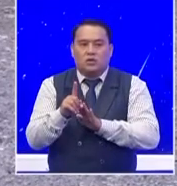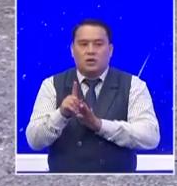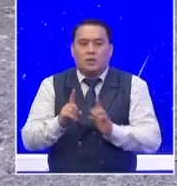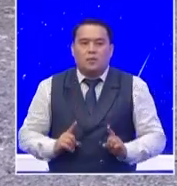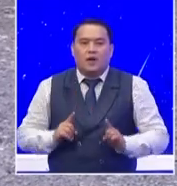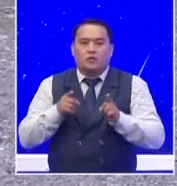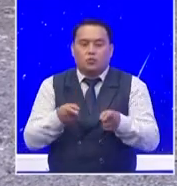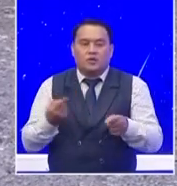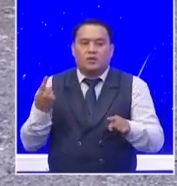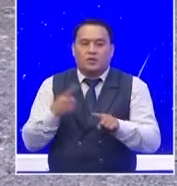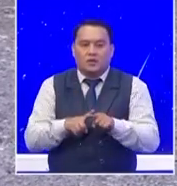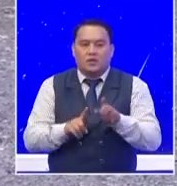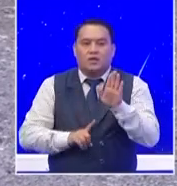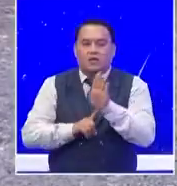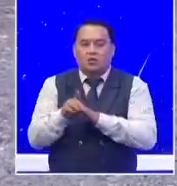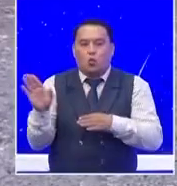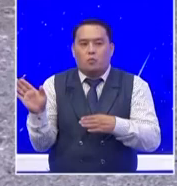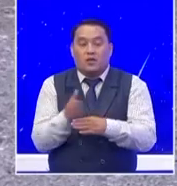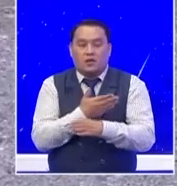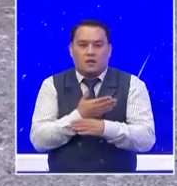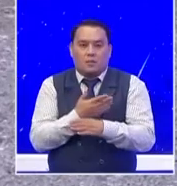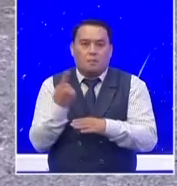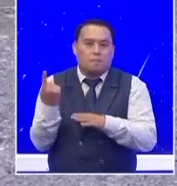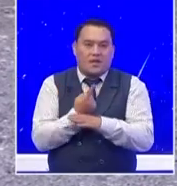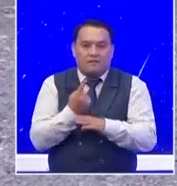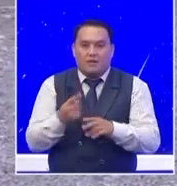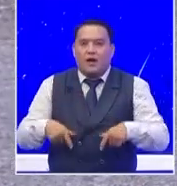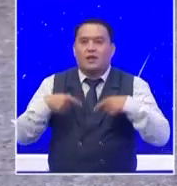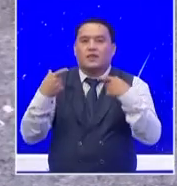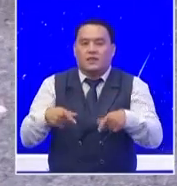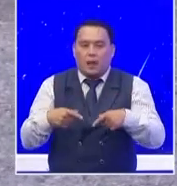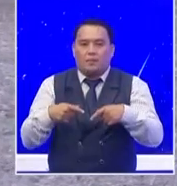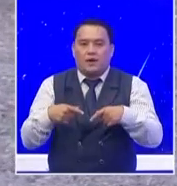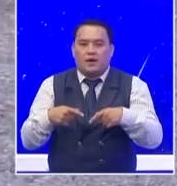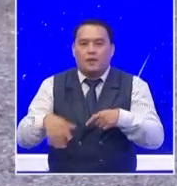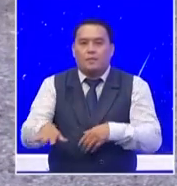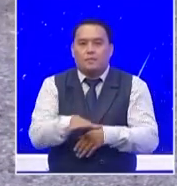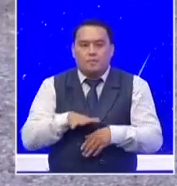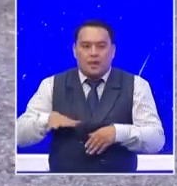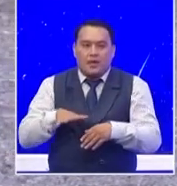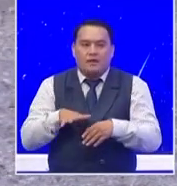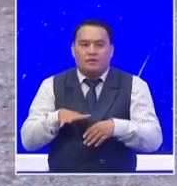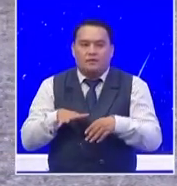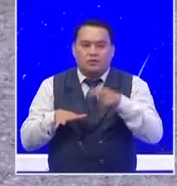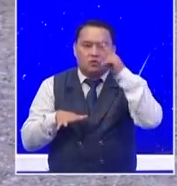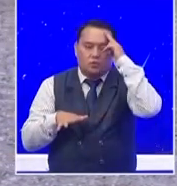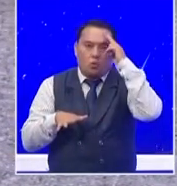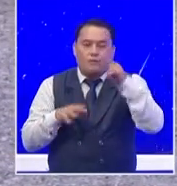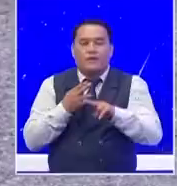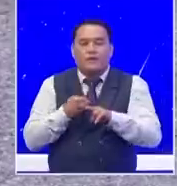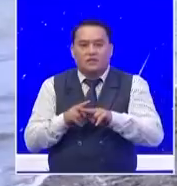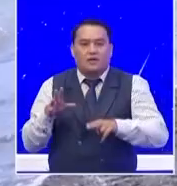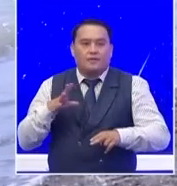Поступит техника и начинаем его сносить. На первом этапе засыпка берега и отбивание шпунтовым ограждением